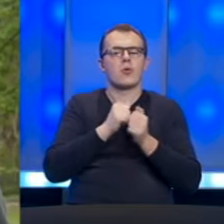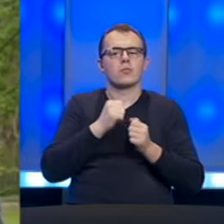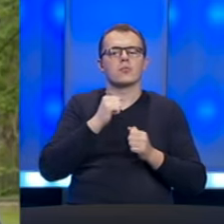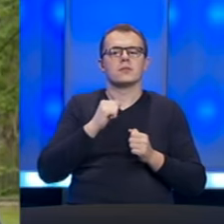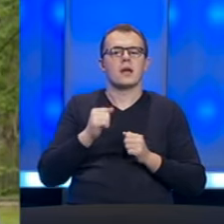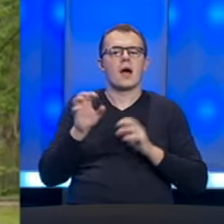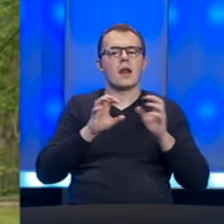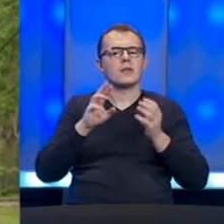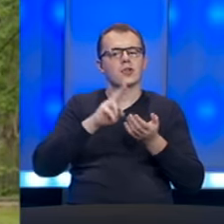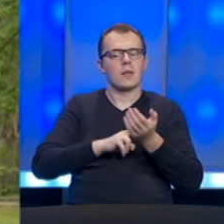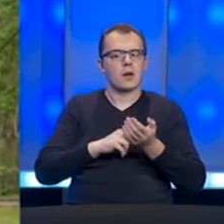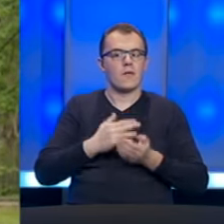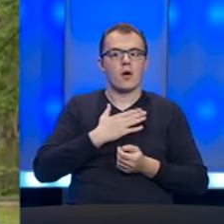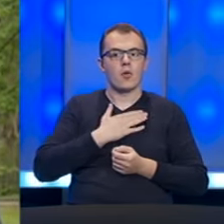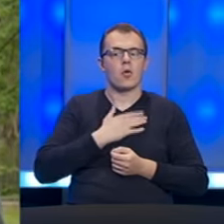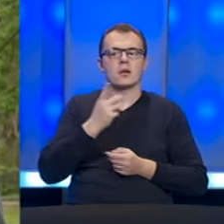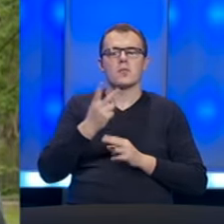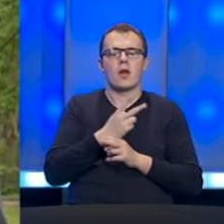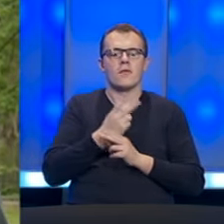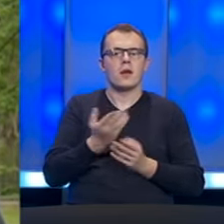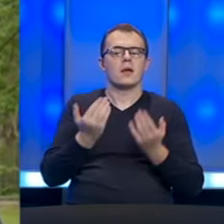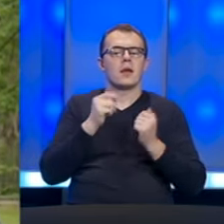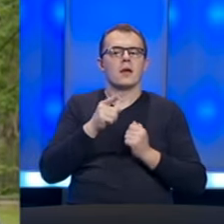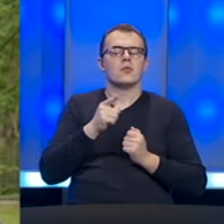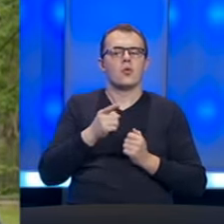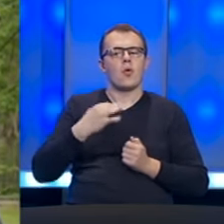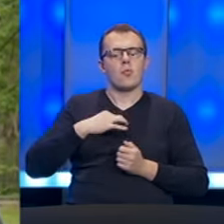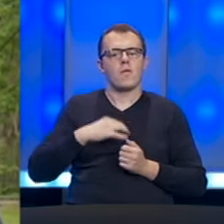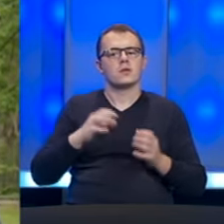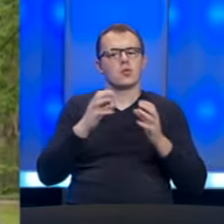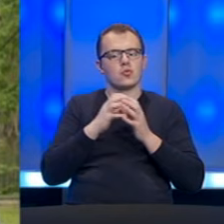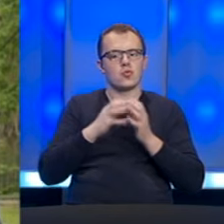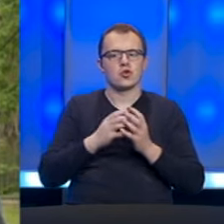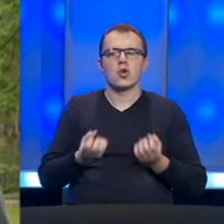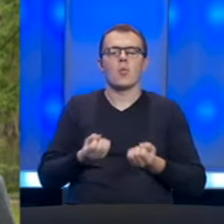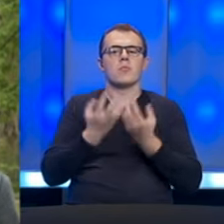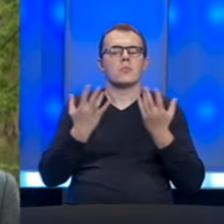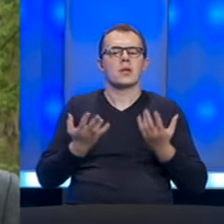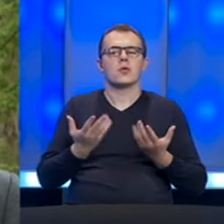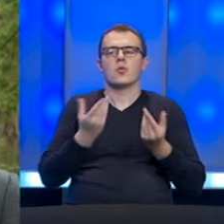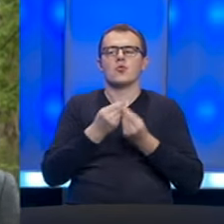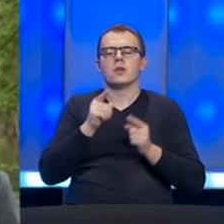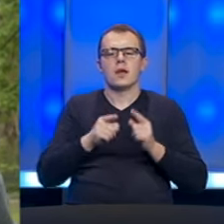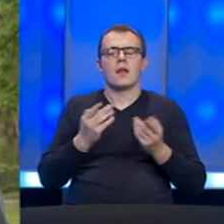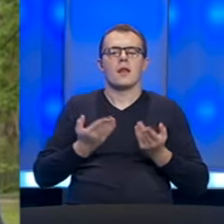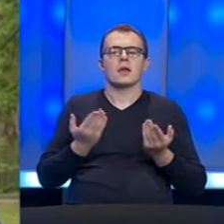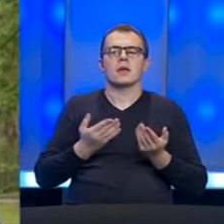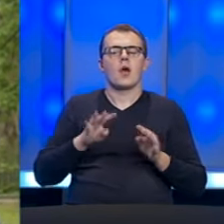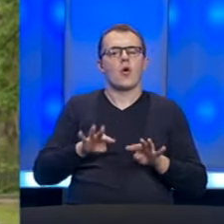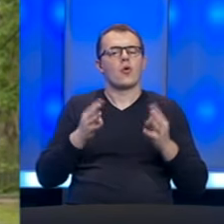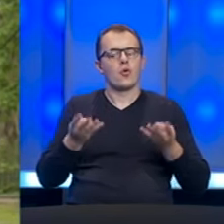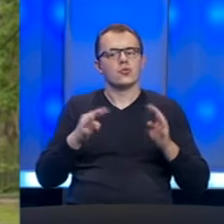radnička prava. Kod nas smo navikli da je to obavezno druženje u prirodi uz neki neizostavni